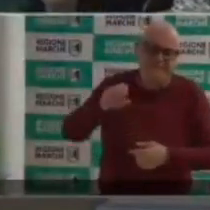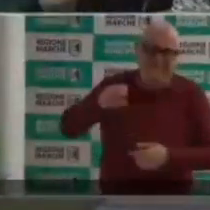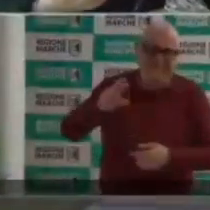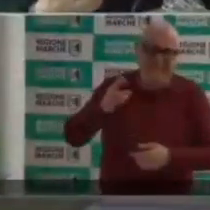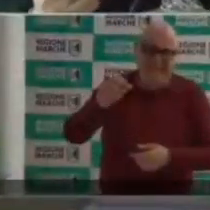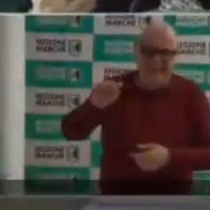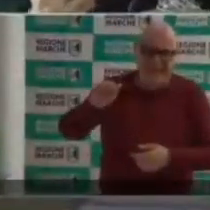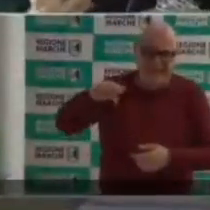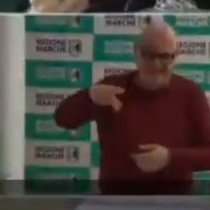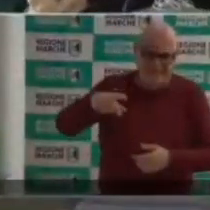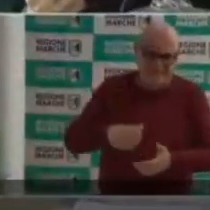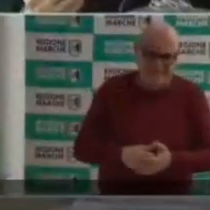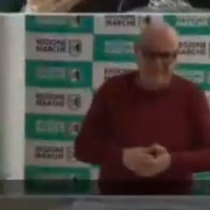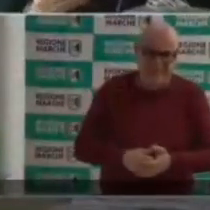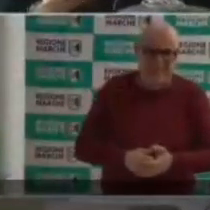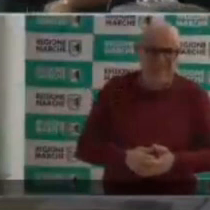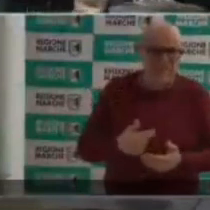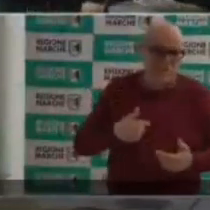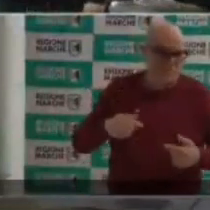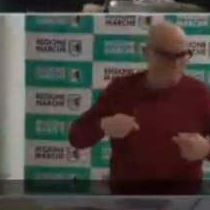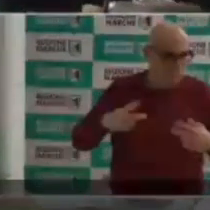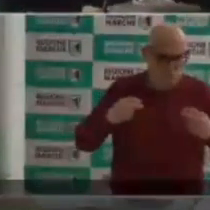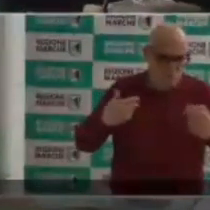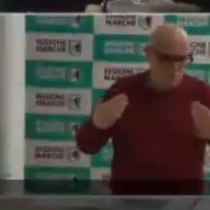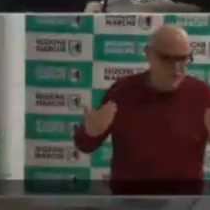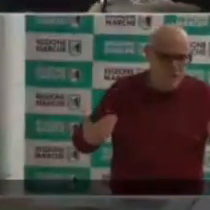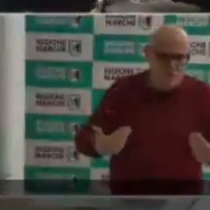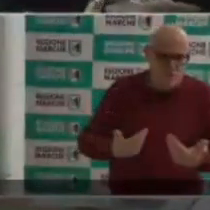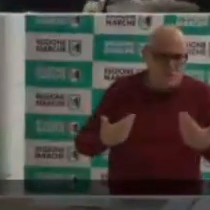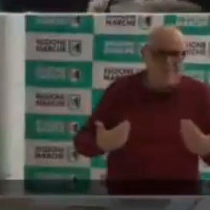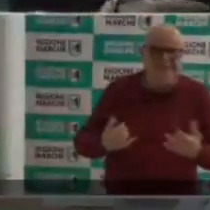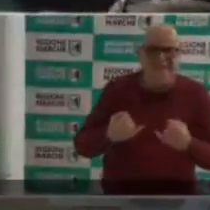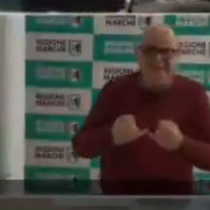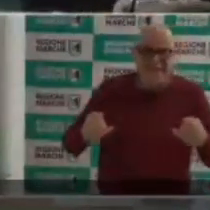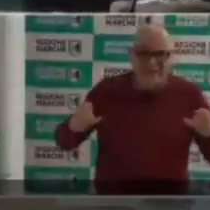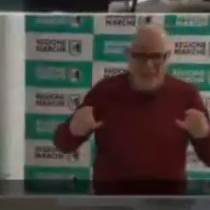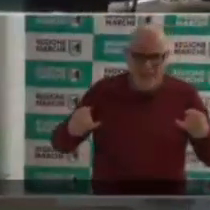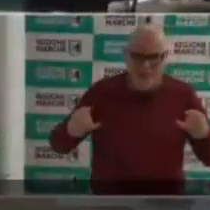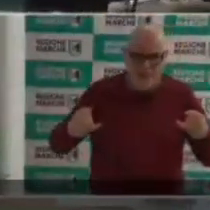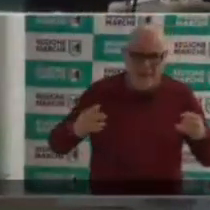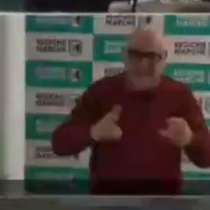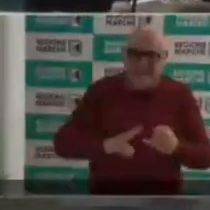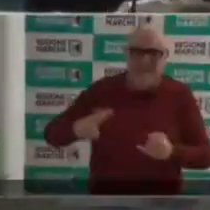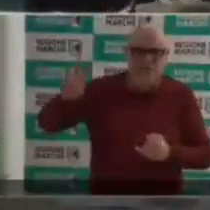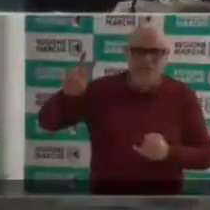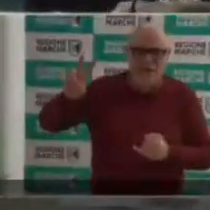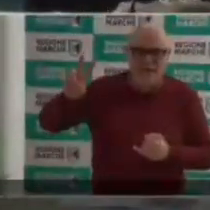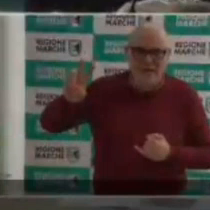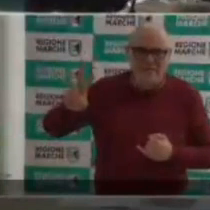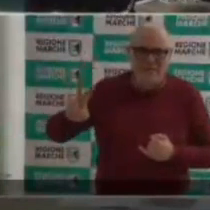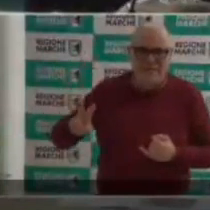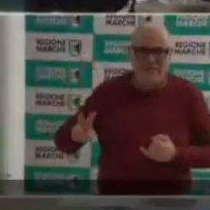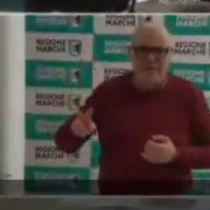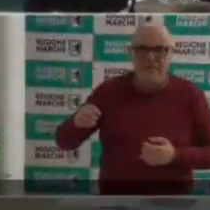conosciamo, in questa sala più o meno ci conosciamo quasi tutti. Il livello è nazionale, cioè noi che siamo